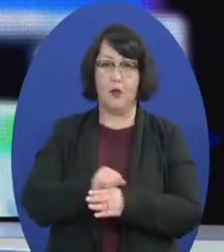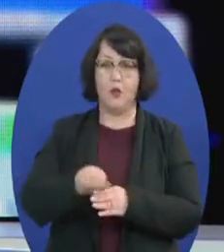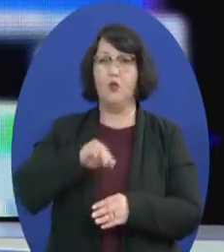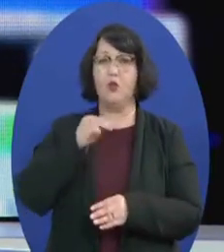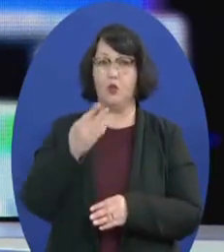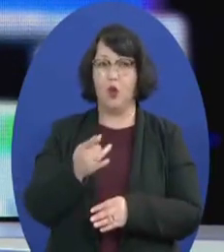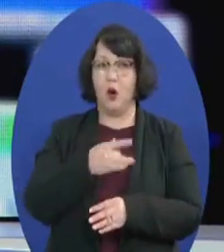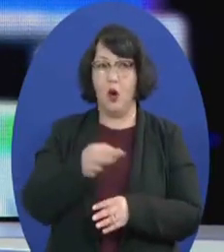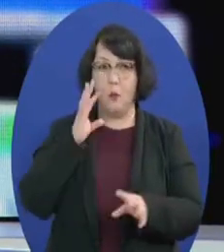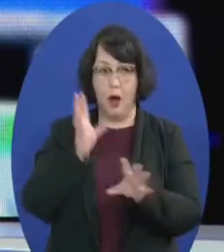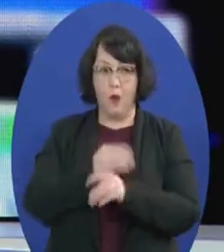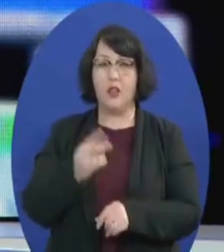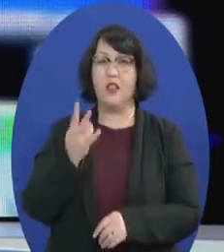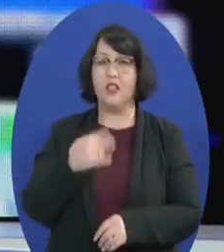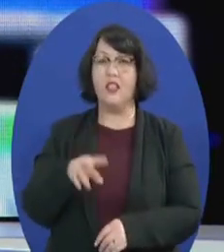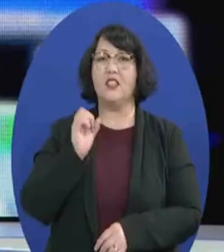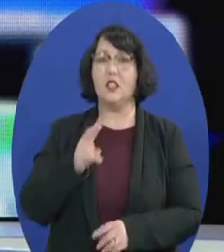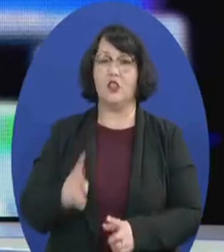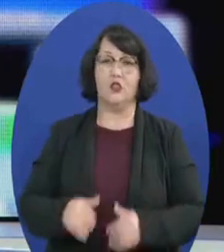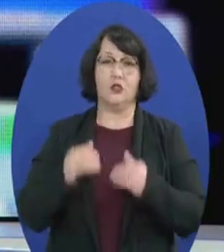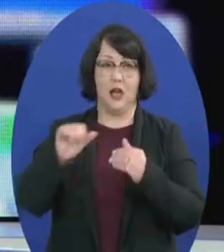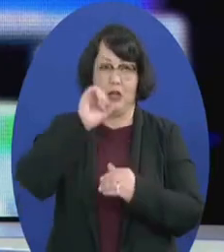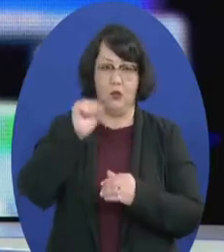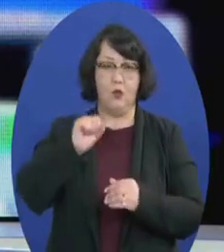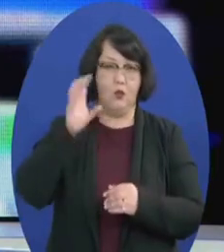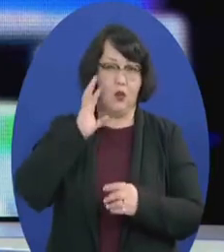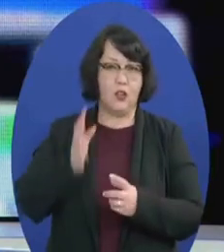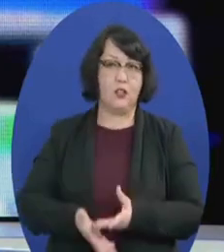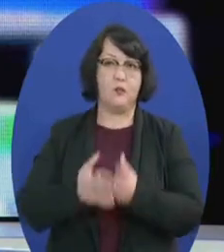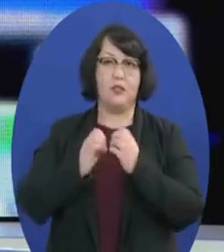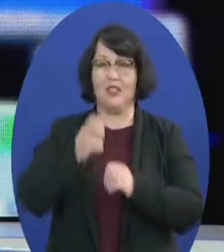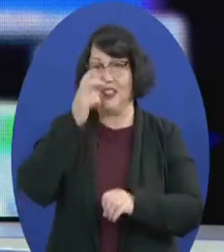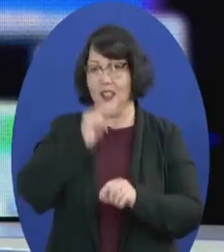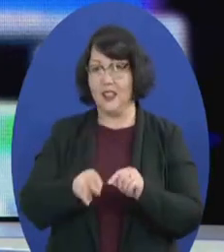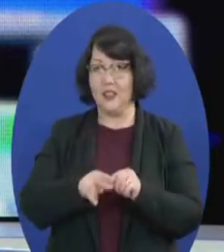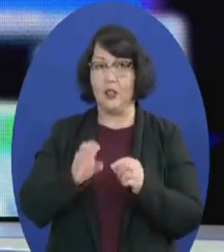байгуулснараа нийслэлийн хөгжлийн асуудлаар бодлогын дэмжлэг үзүүлэх хяналт тавьж байх бүрэн боломж үүсэж байна.